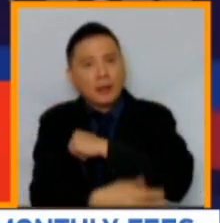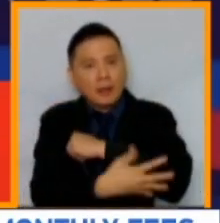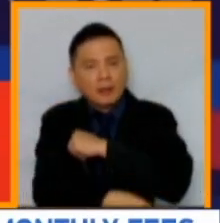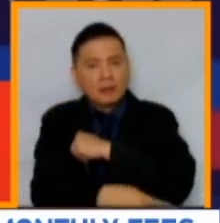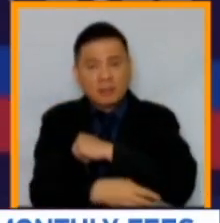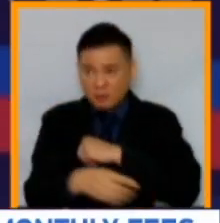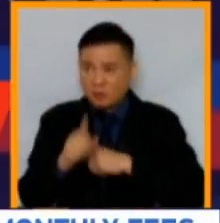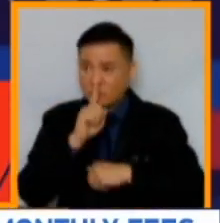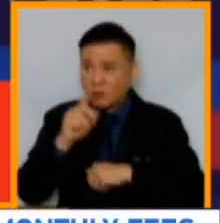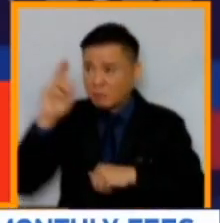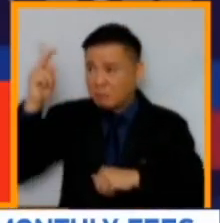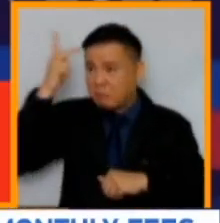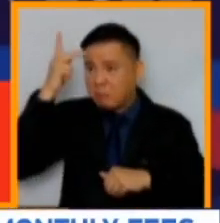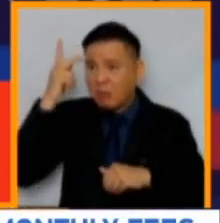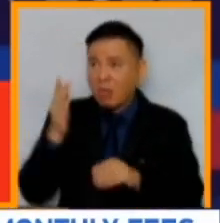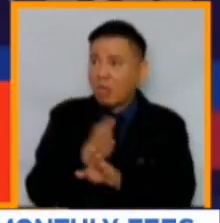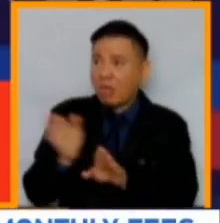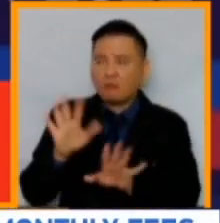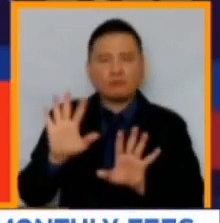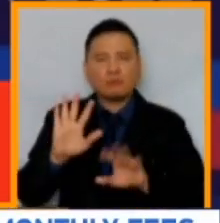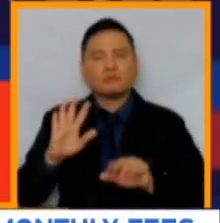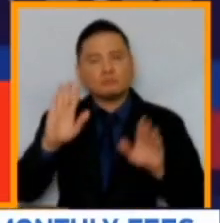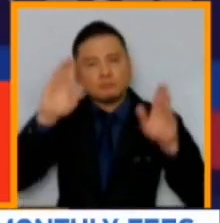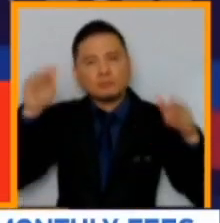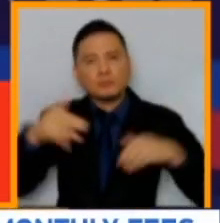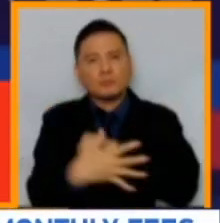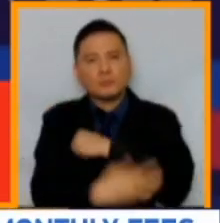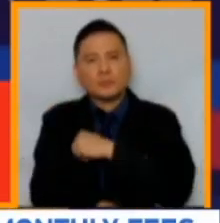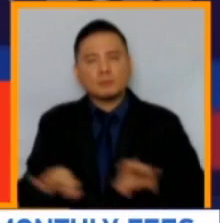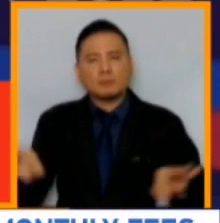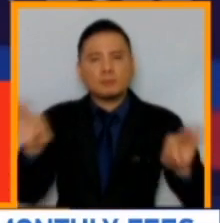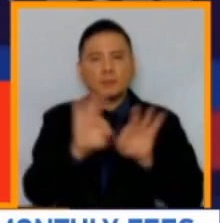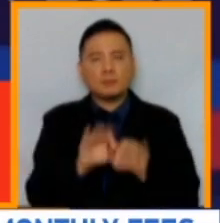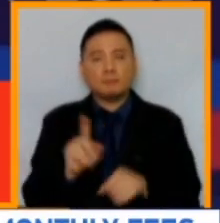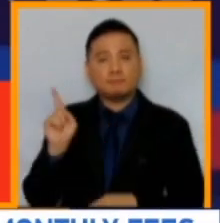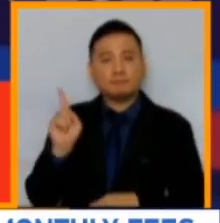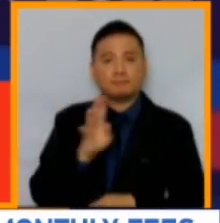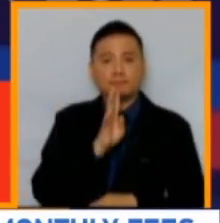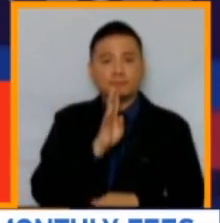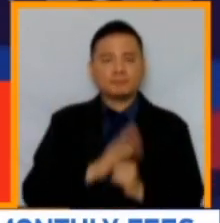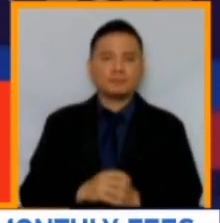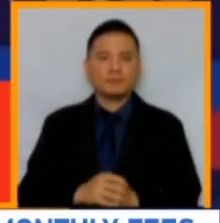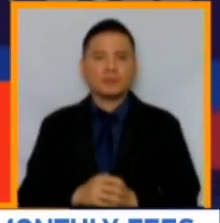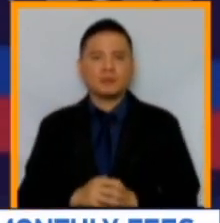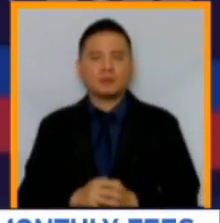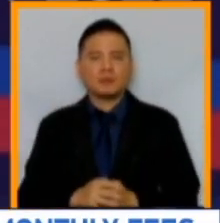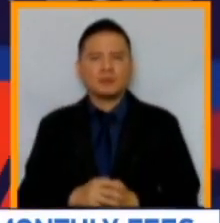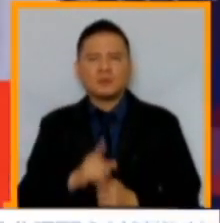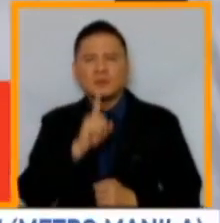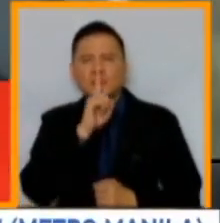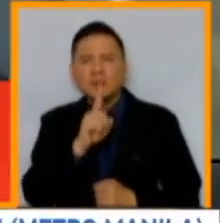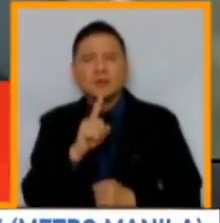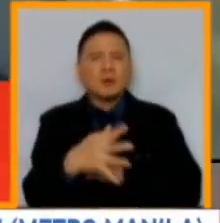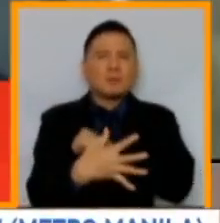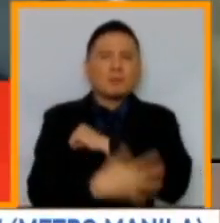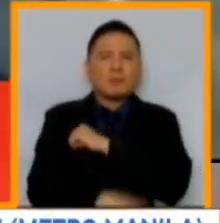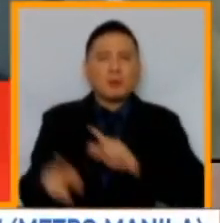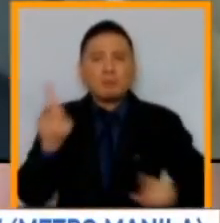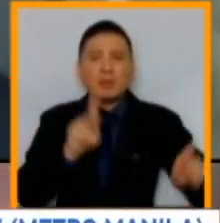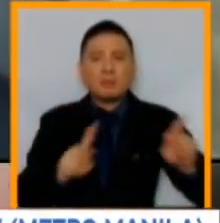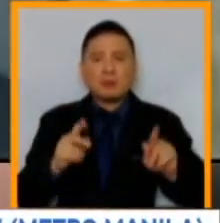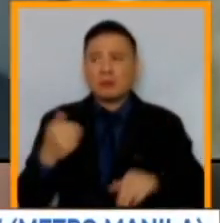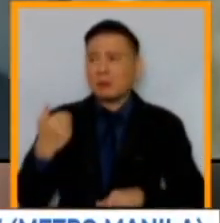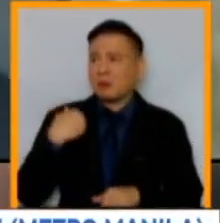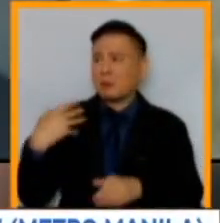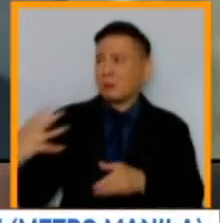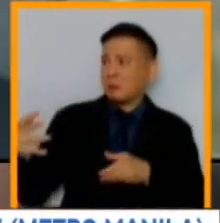sa kamalian ay yung ang mga mahihirap hindi talaga kasali sa pagdidesisyon. Walang aktibidad si